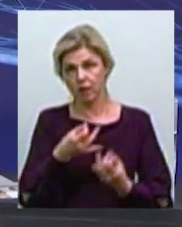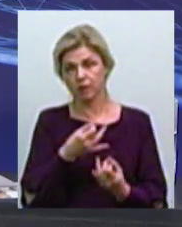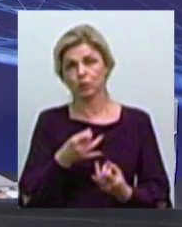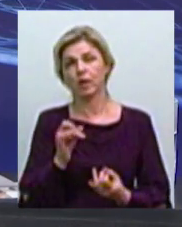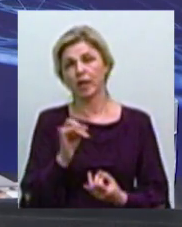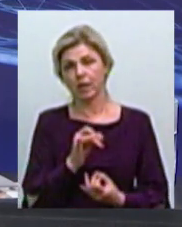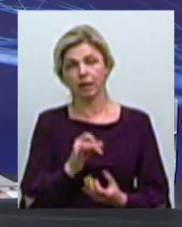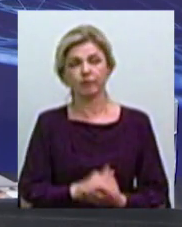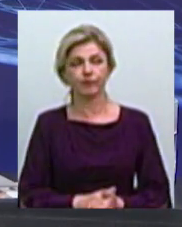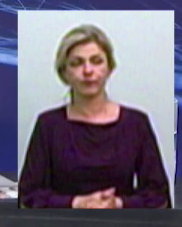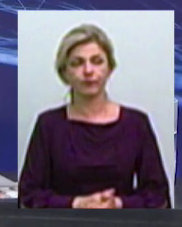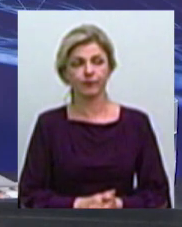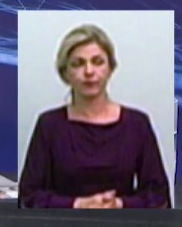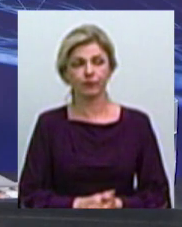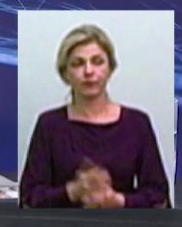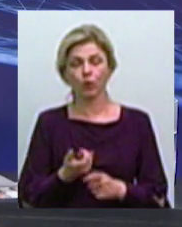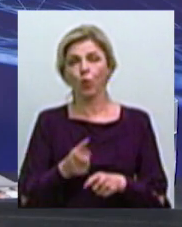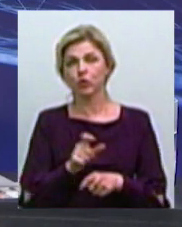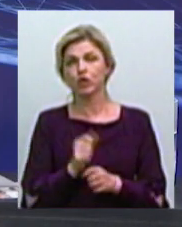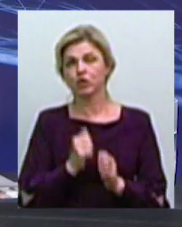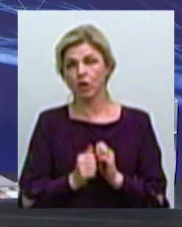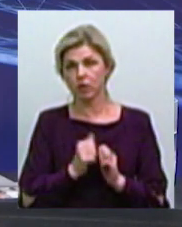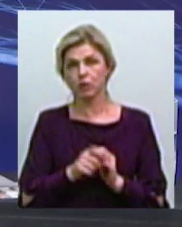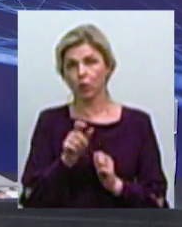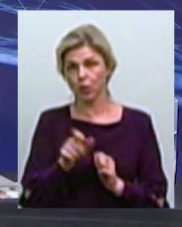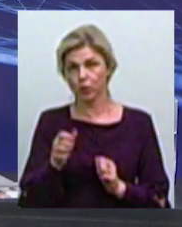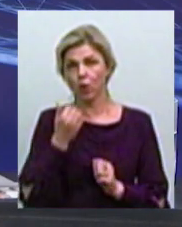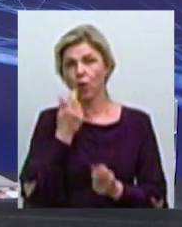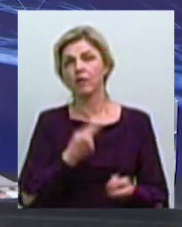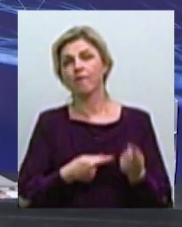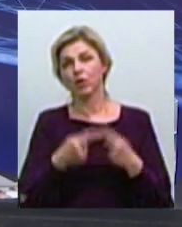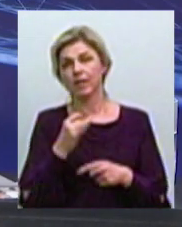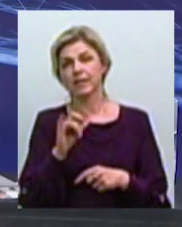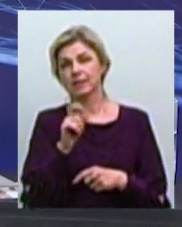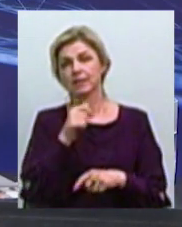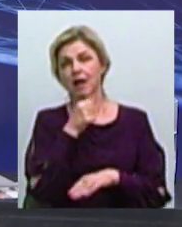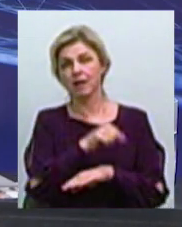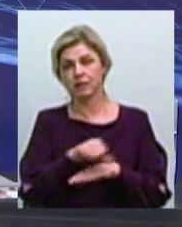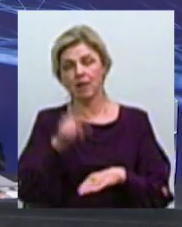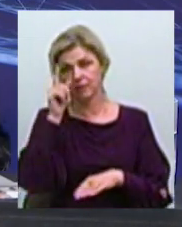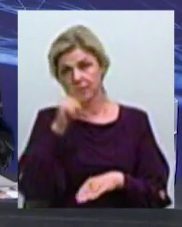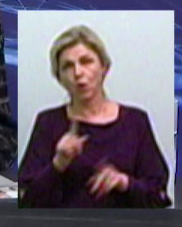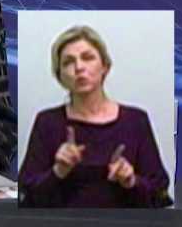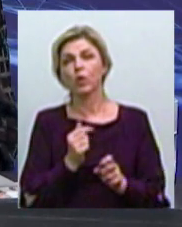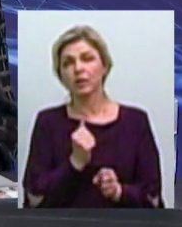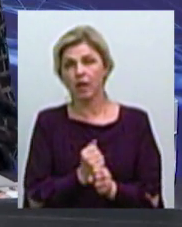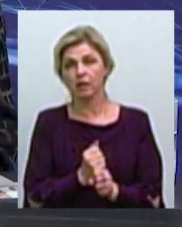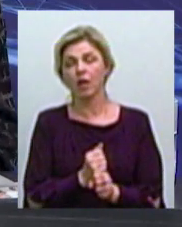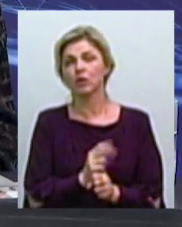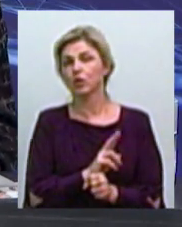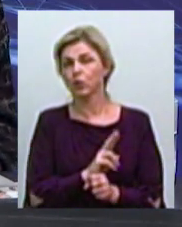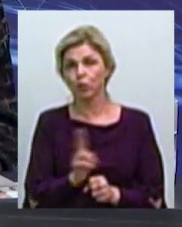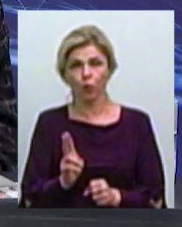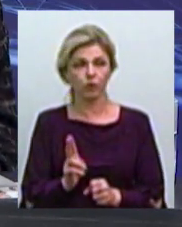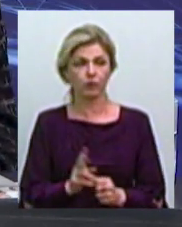время, знаете, очень часто люди, когда возвращаются уже из-за границы, они не знают, что с этим делать. И вообще, опять же, никто